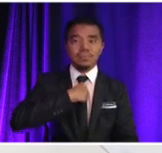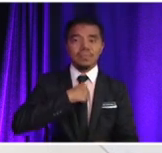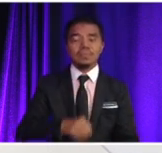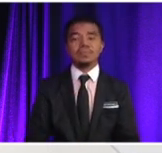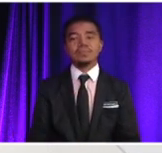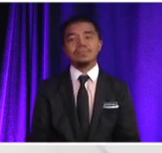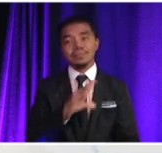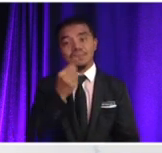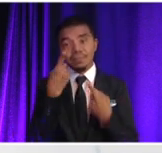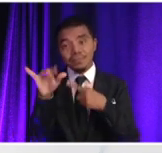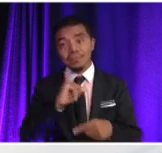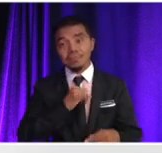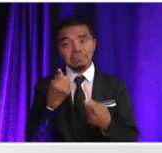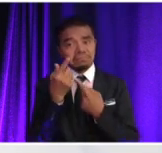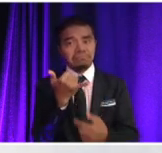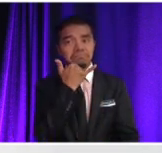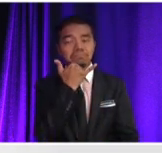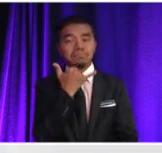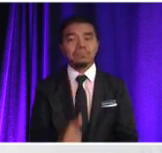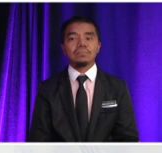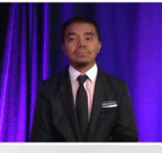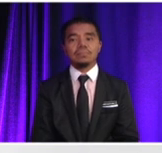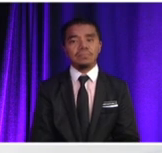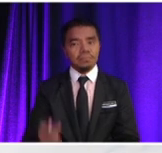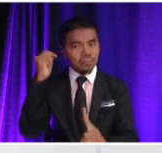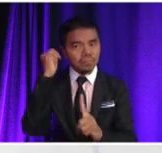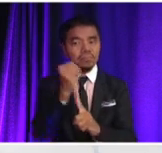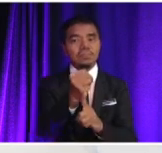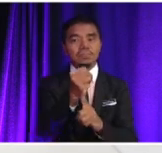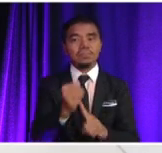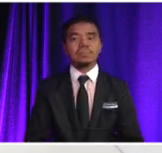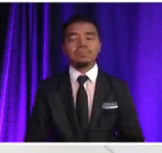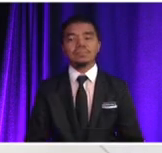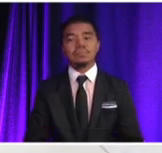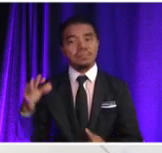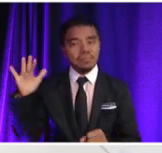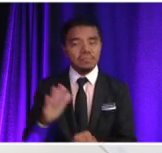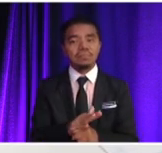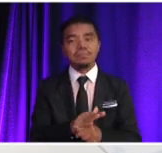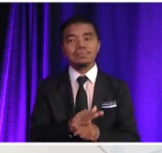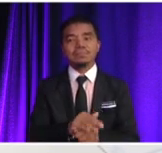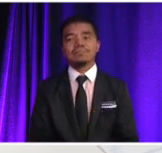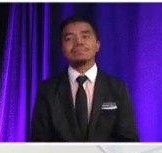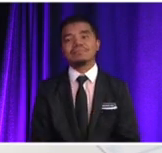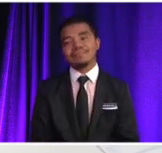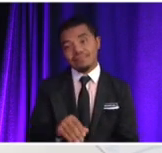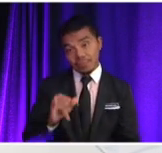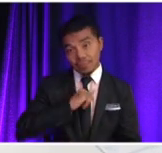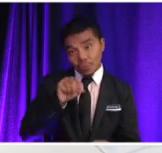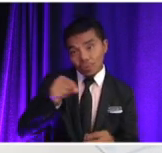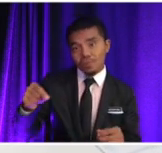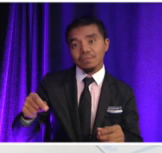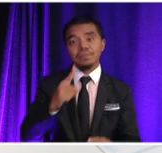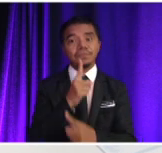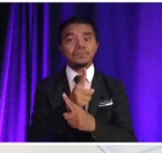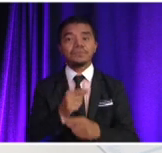salah kemudian matlamat memuaskan kehendak dan keinginan pelanggan saya tulis di sini Betul betul